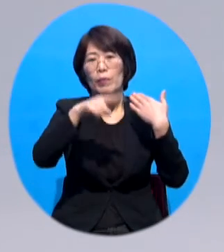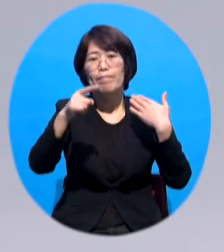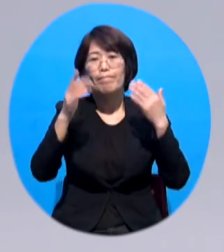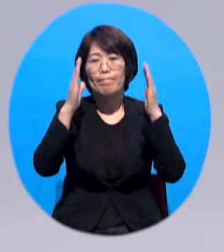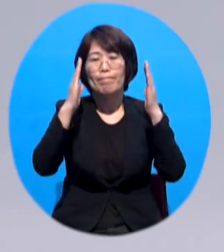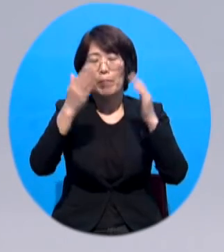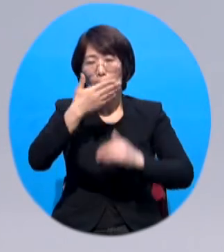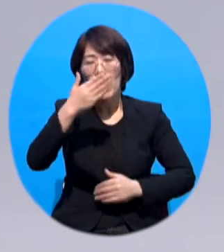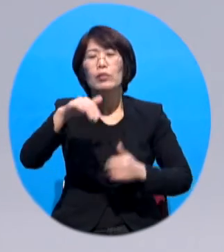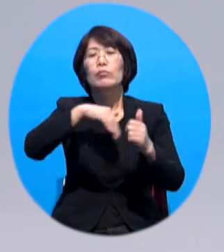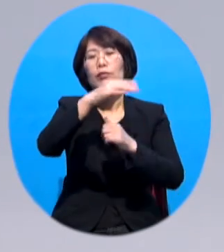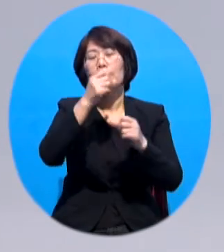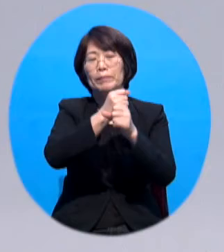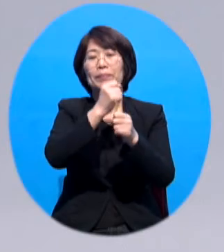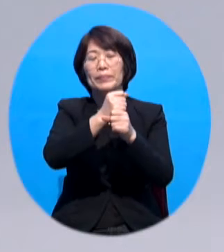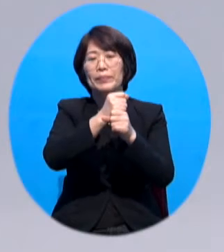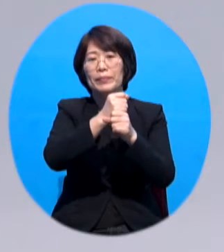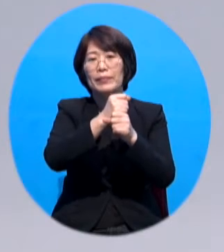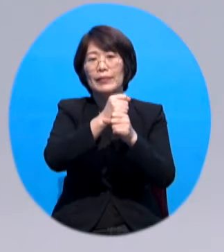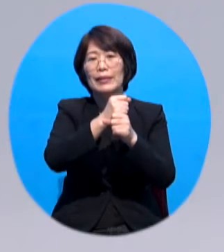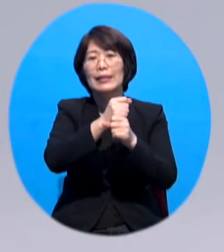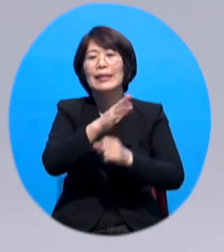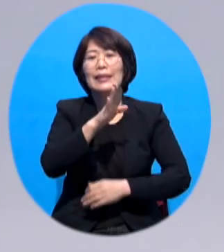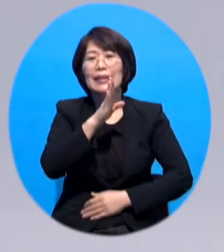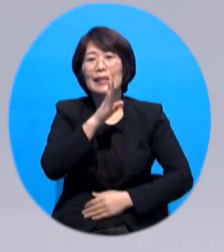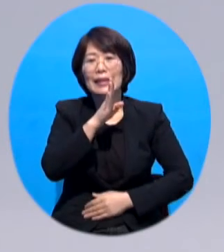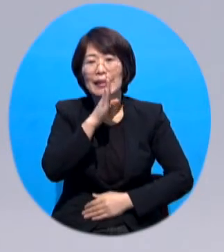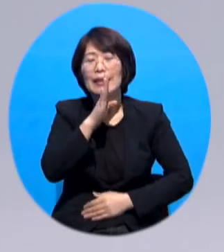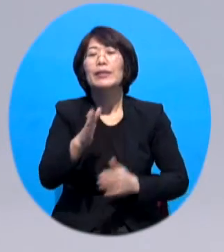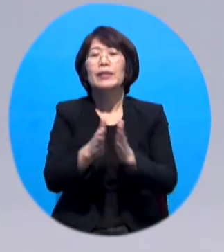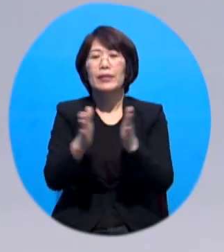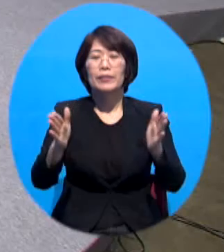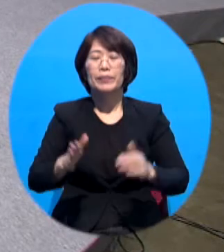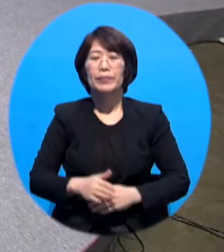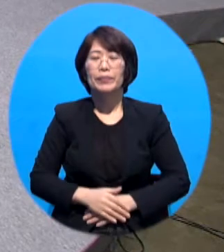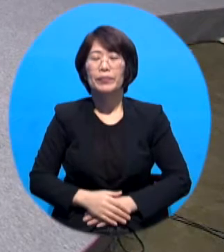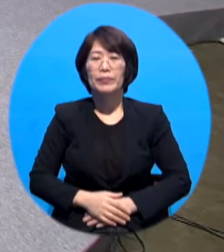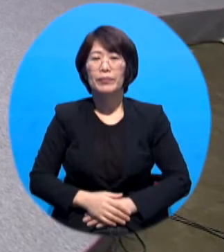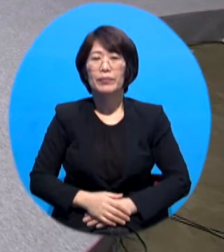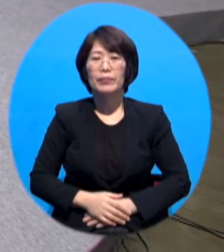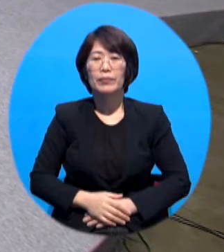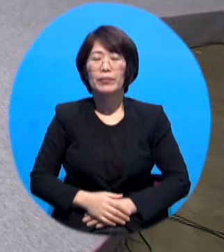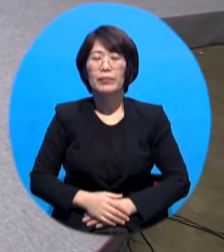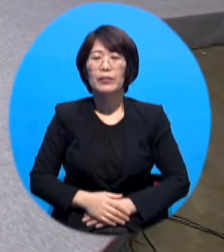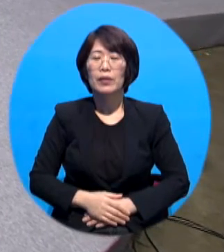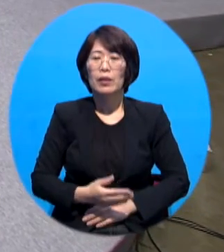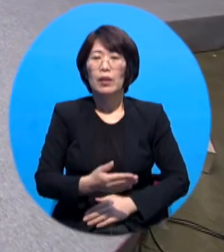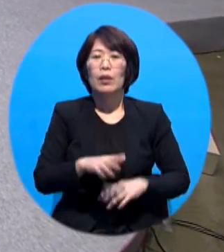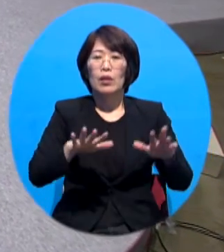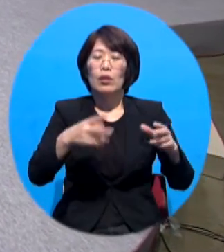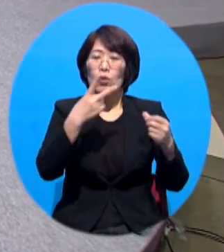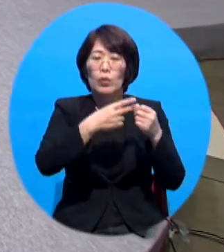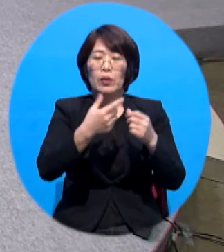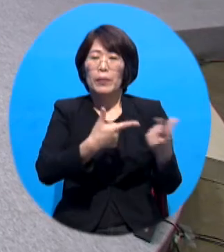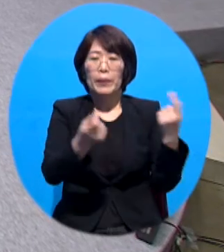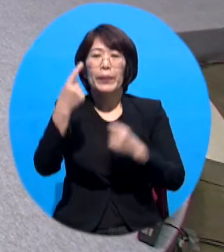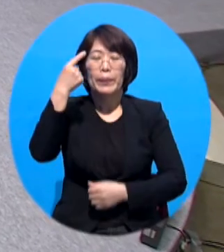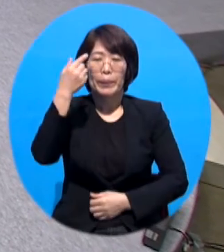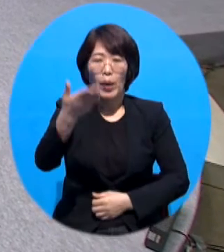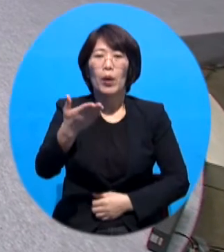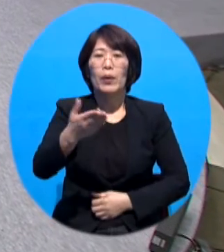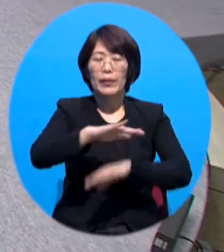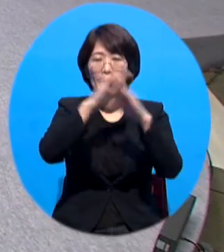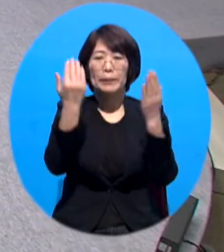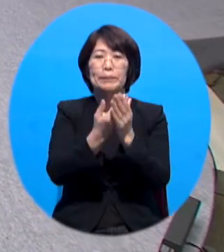수 있는 면학 분위기를 조성하는 일부터 사실은 시작해야 된다고 보고 있습니다 4 이렇게 해서 두 번째 공통질문 이